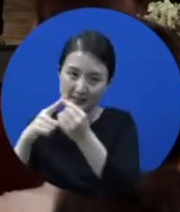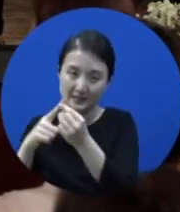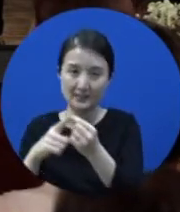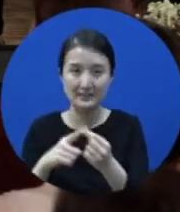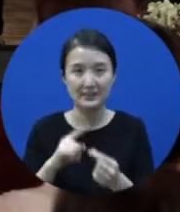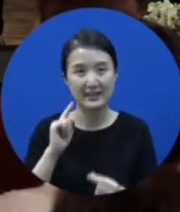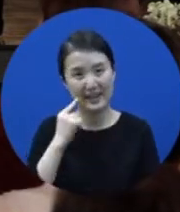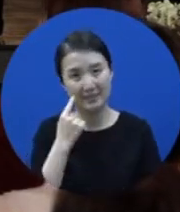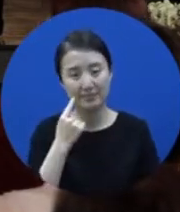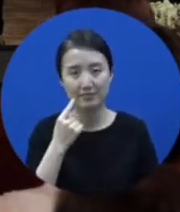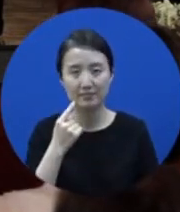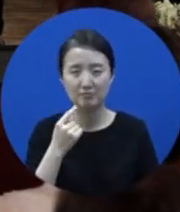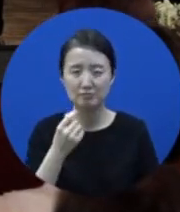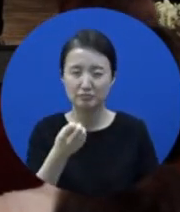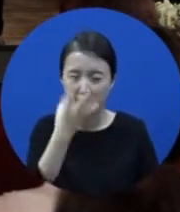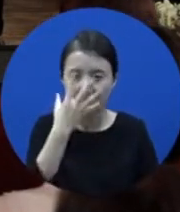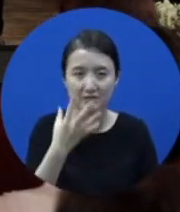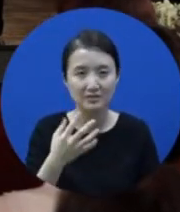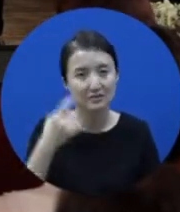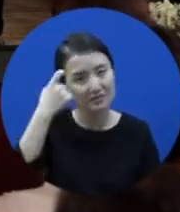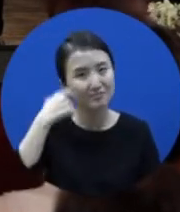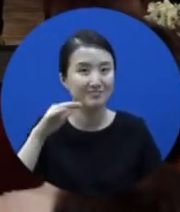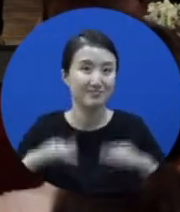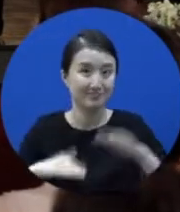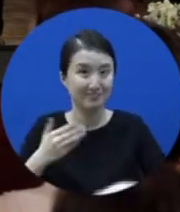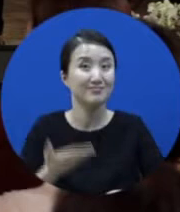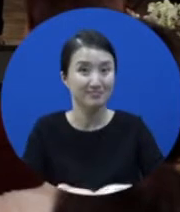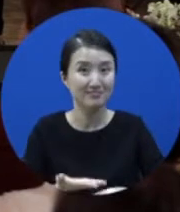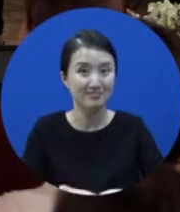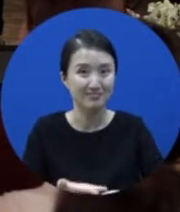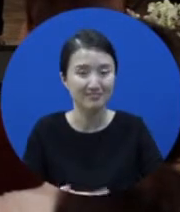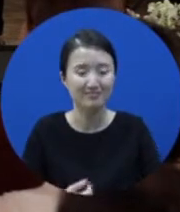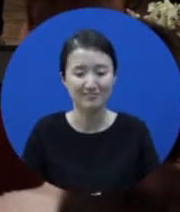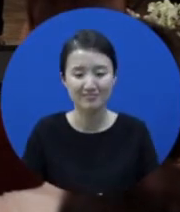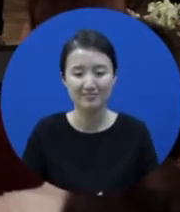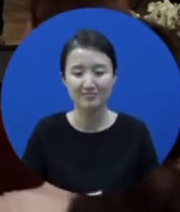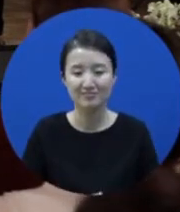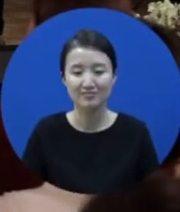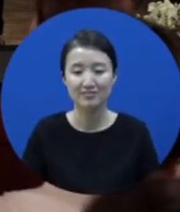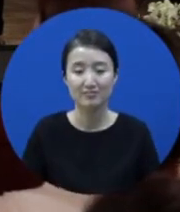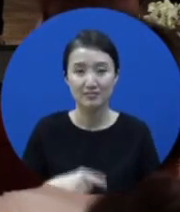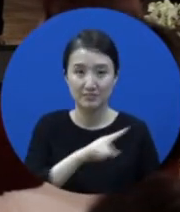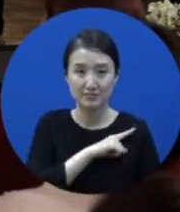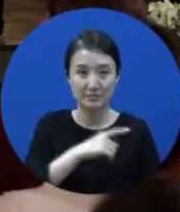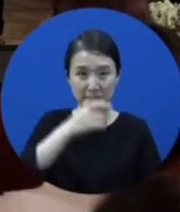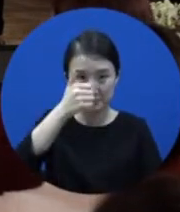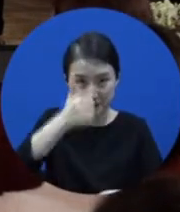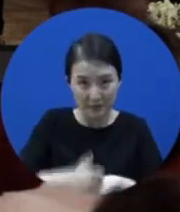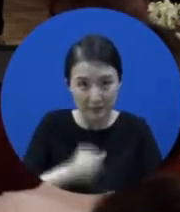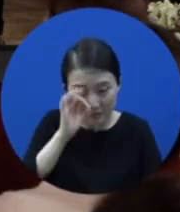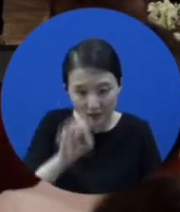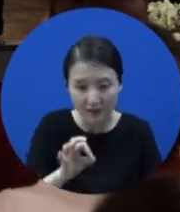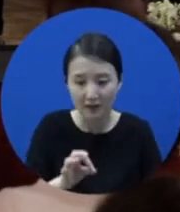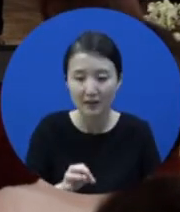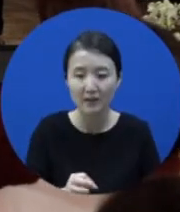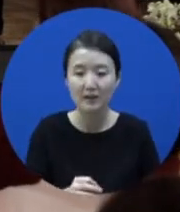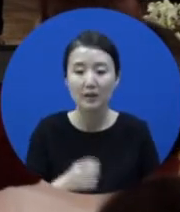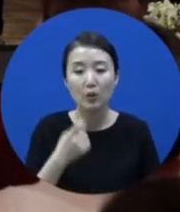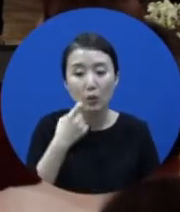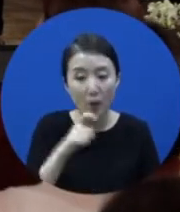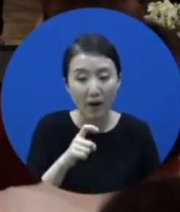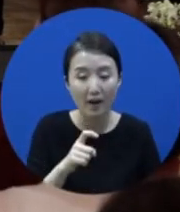있지만 제가 맨 밑에 노란 글씨와 빨간 글씨를 표현을 했습니다. 예. 그리고 잠시 쉬어가는 표시도